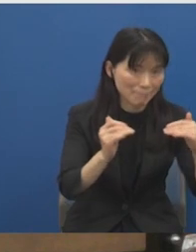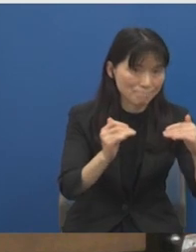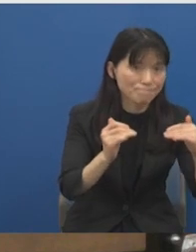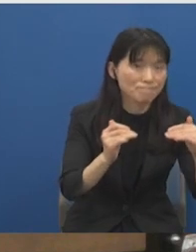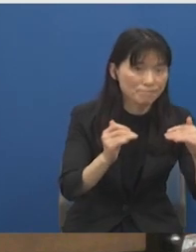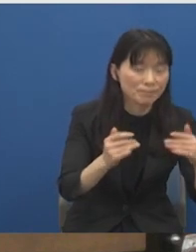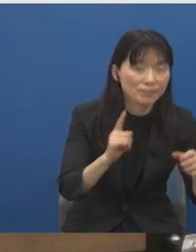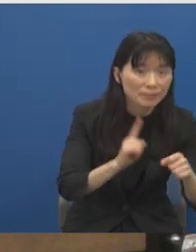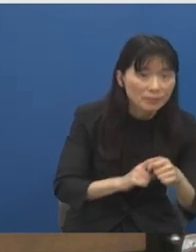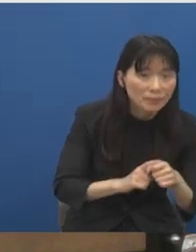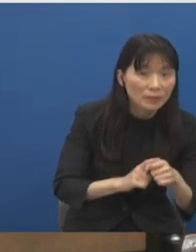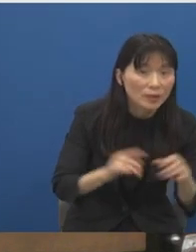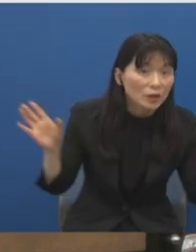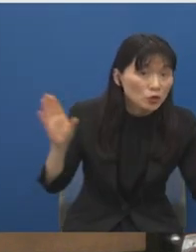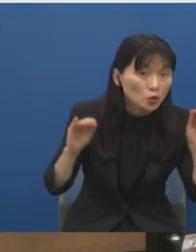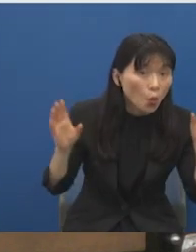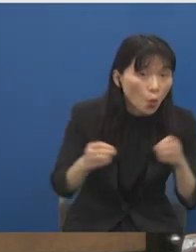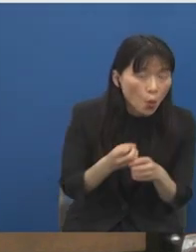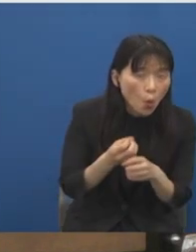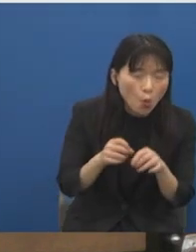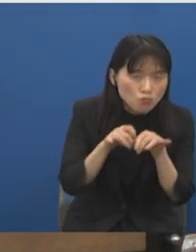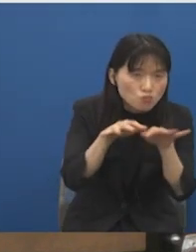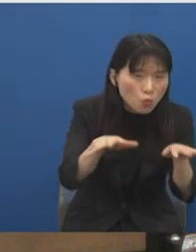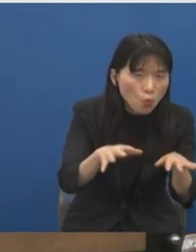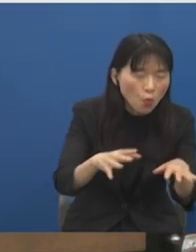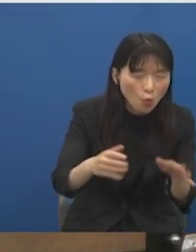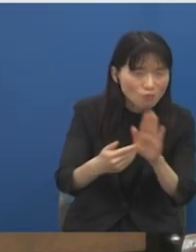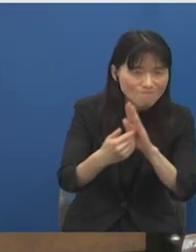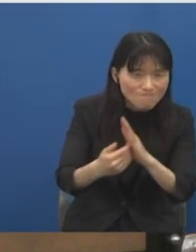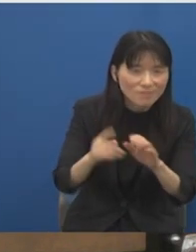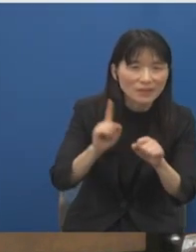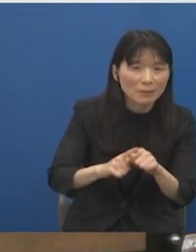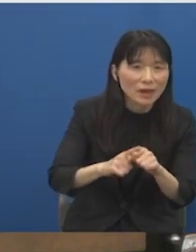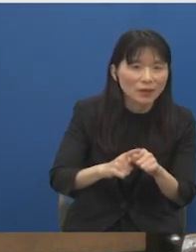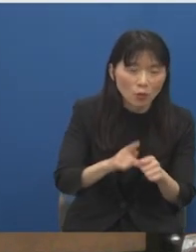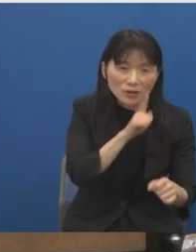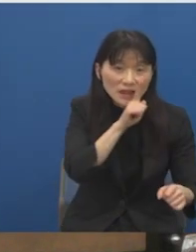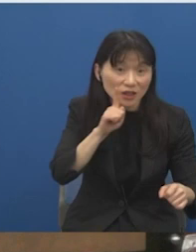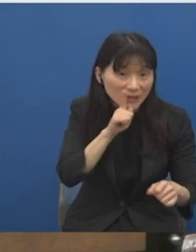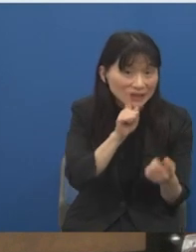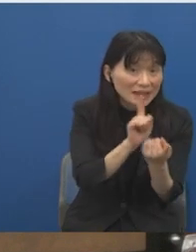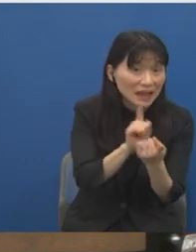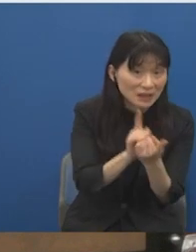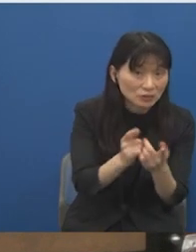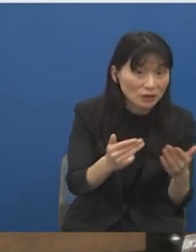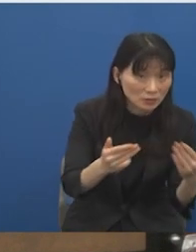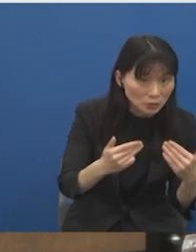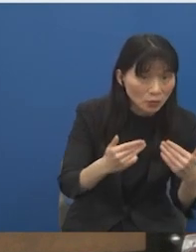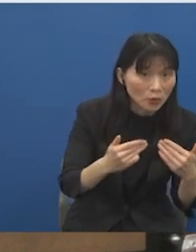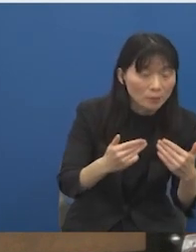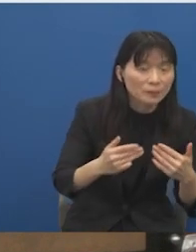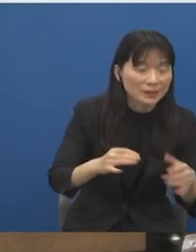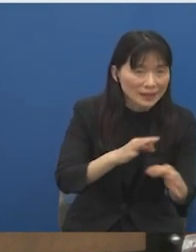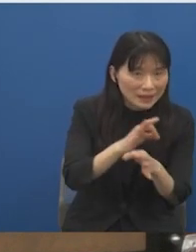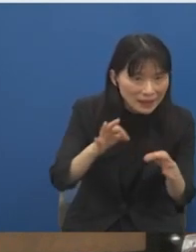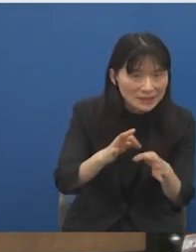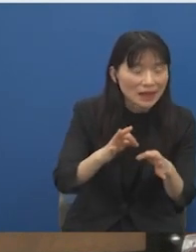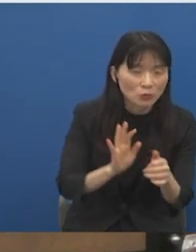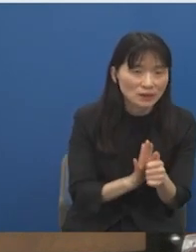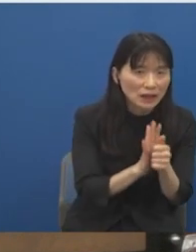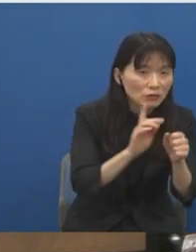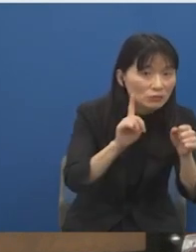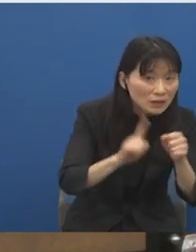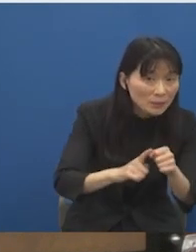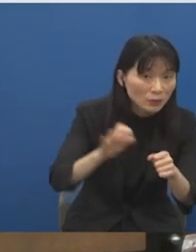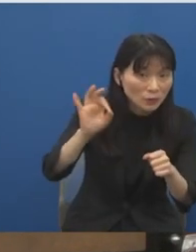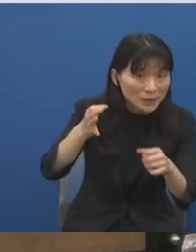え、情報流出を防ぐためのハイレベルなセキュリティ対策の必要性、京都経済を支える人材育成に係る